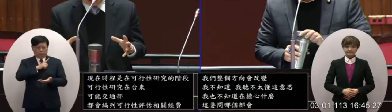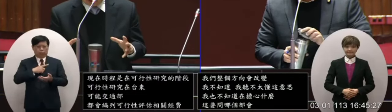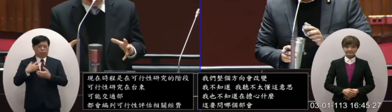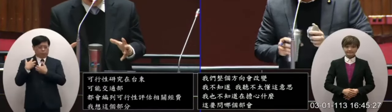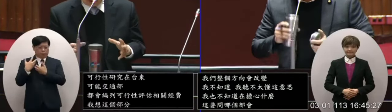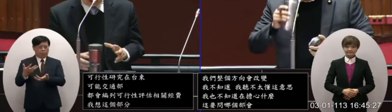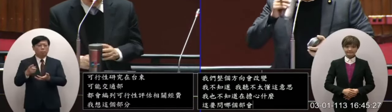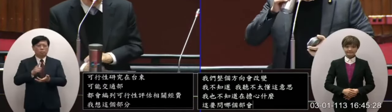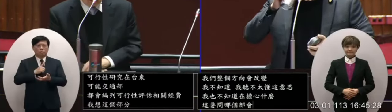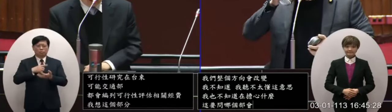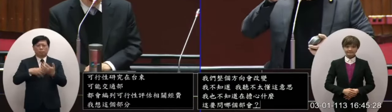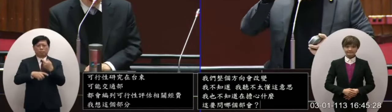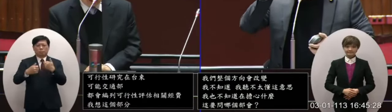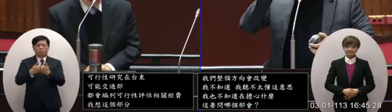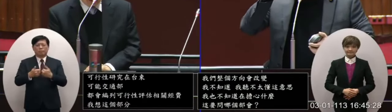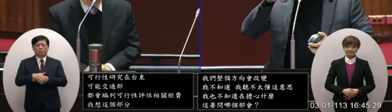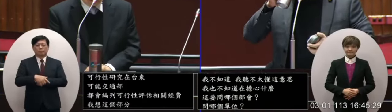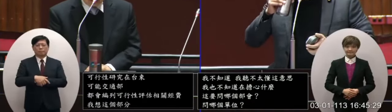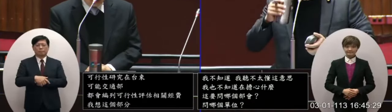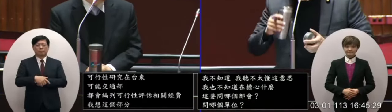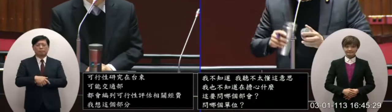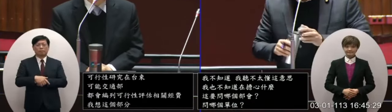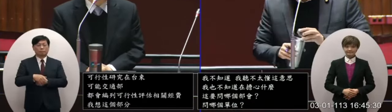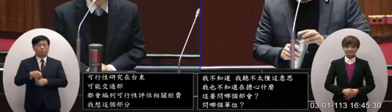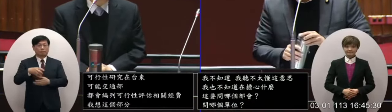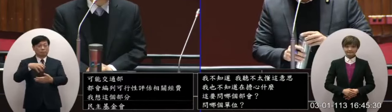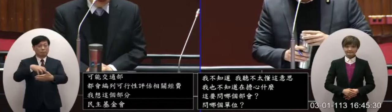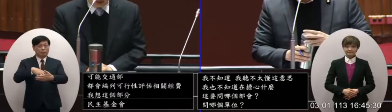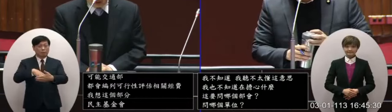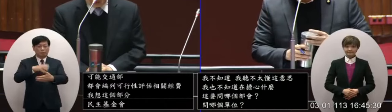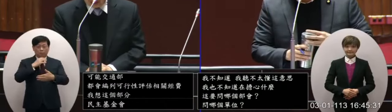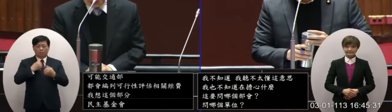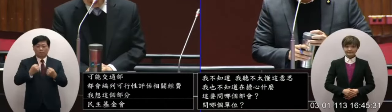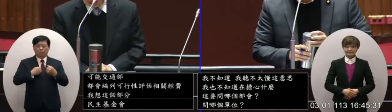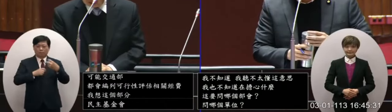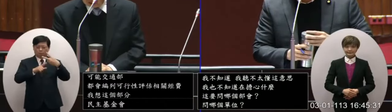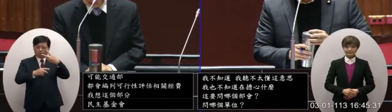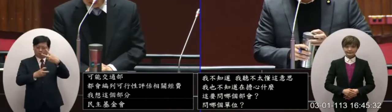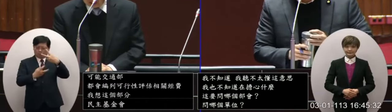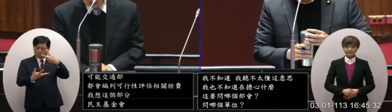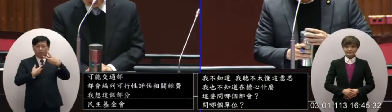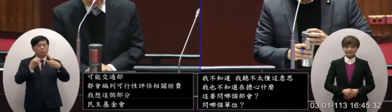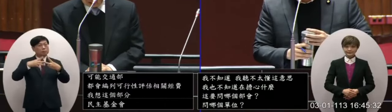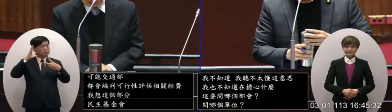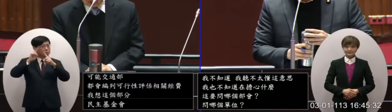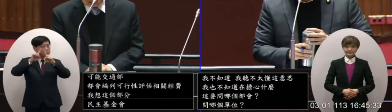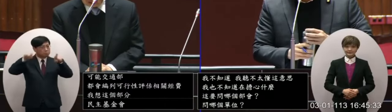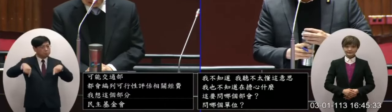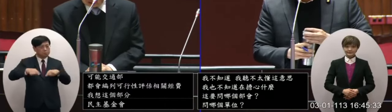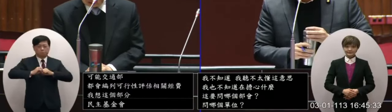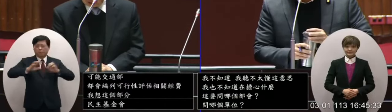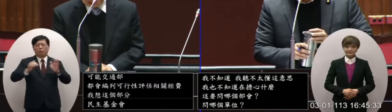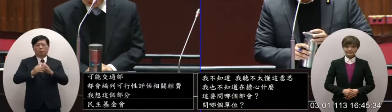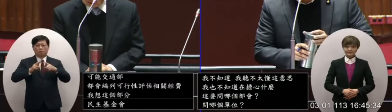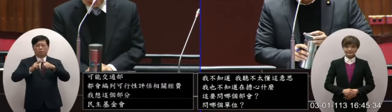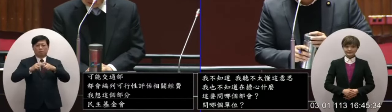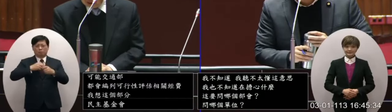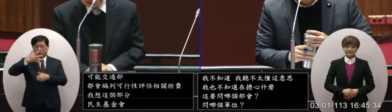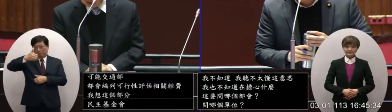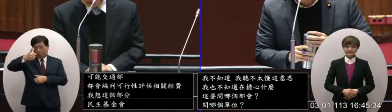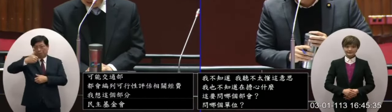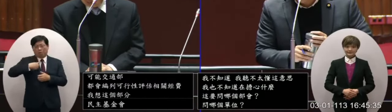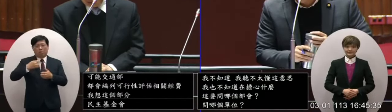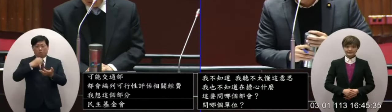个基金会嘛。那基金会在2月28号的时候的新闻稿已经有表示哈，董事长出缺以